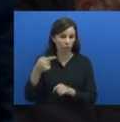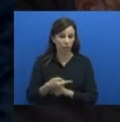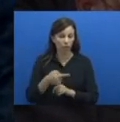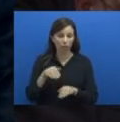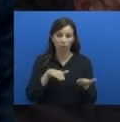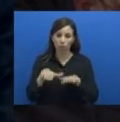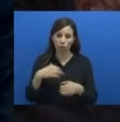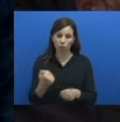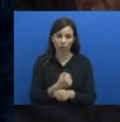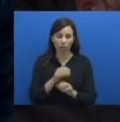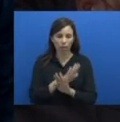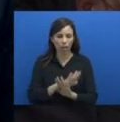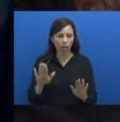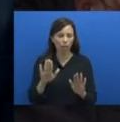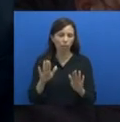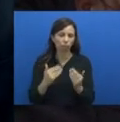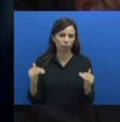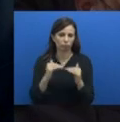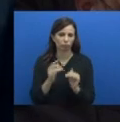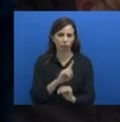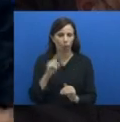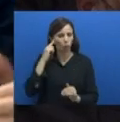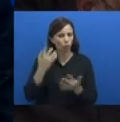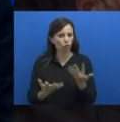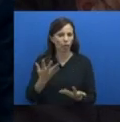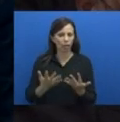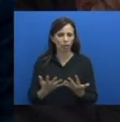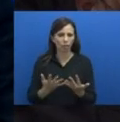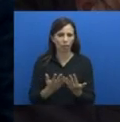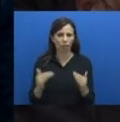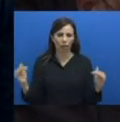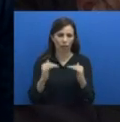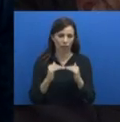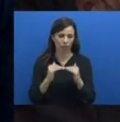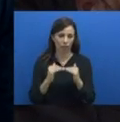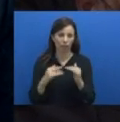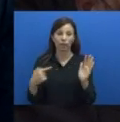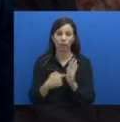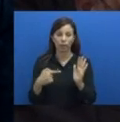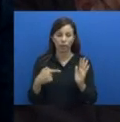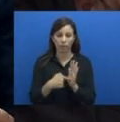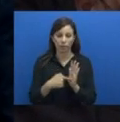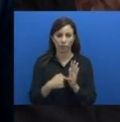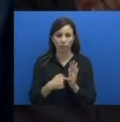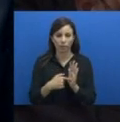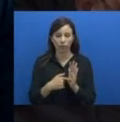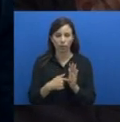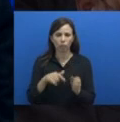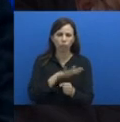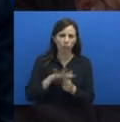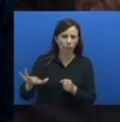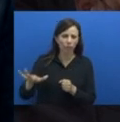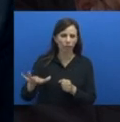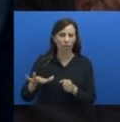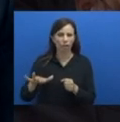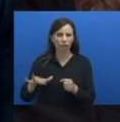ولكن لأمور وأسباب ودوافع سياسية يقفون اليوم جنبا معارضين